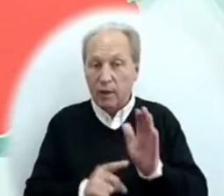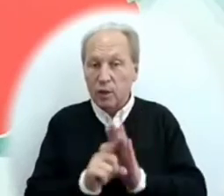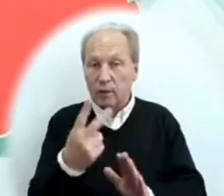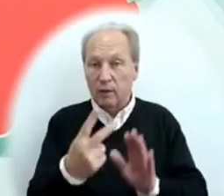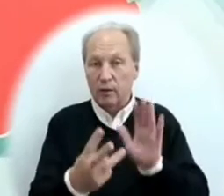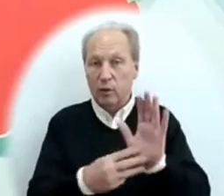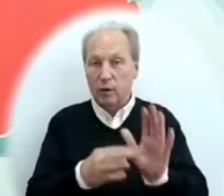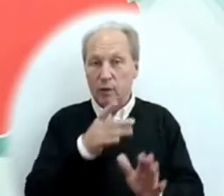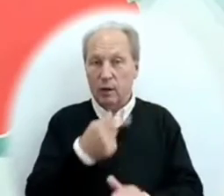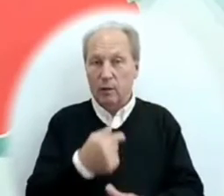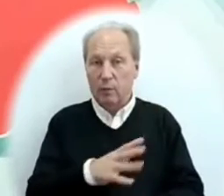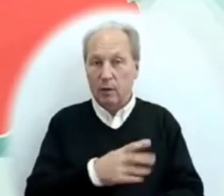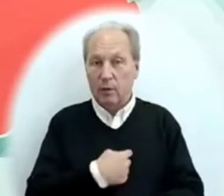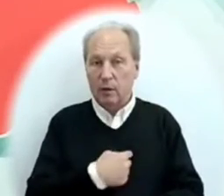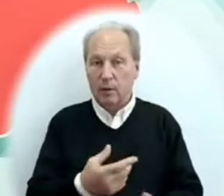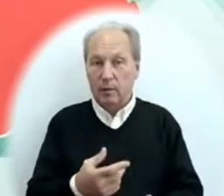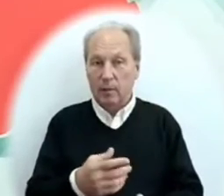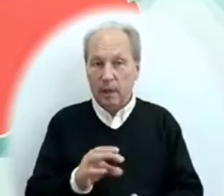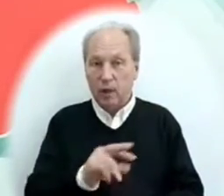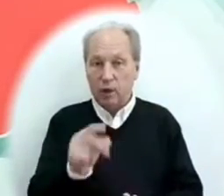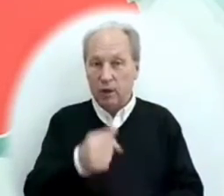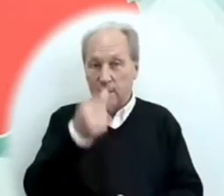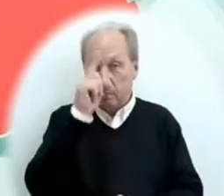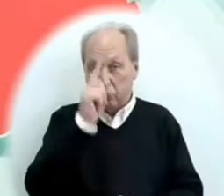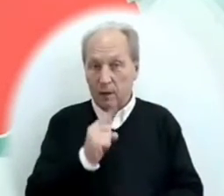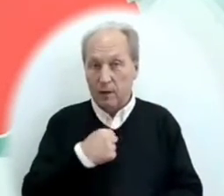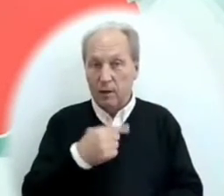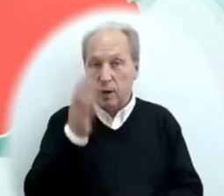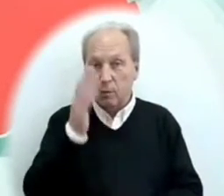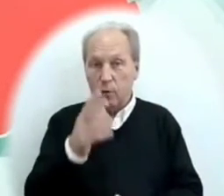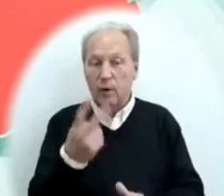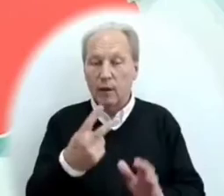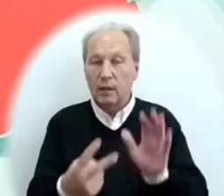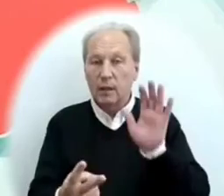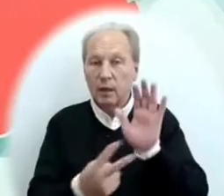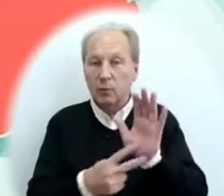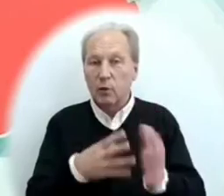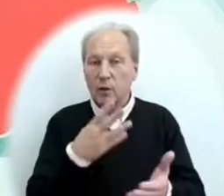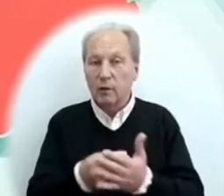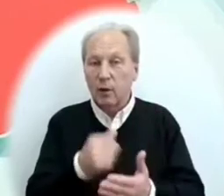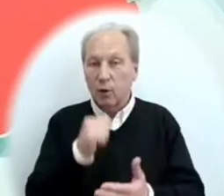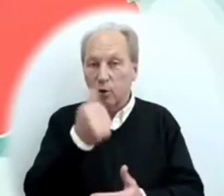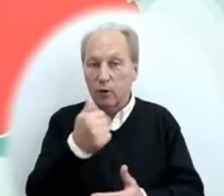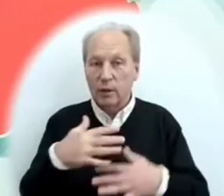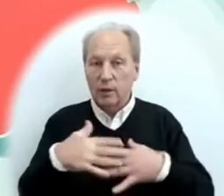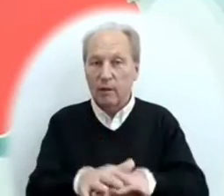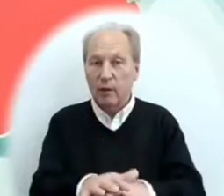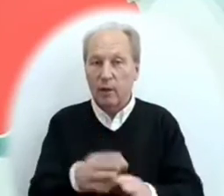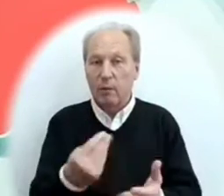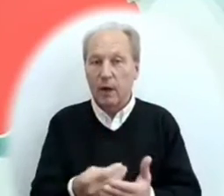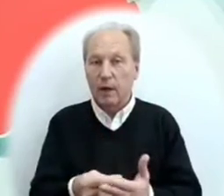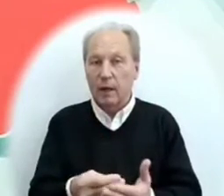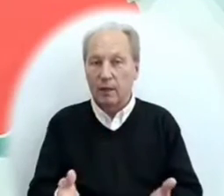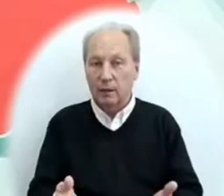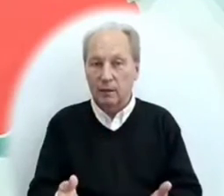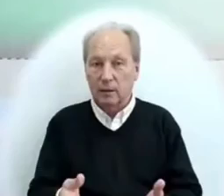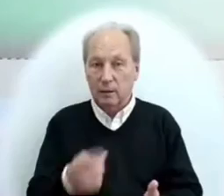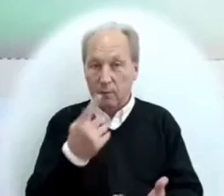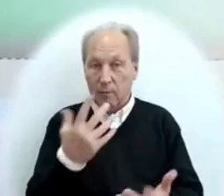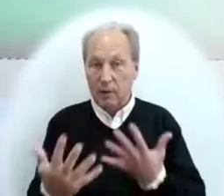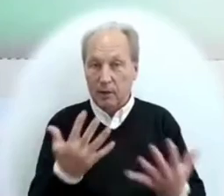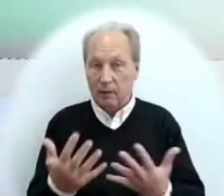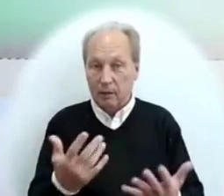и через месяц я буду праздновать 27-ю свою годовщину в сетевом маркетинге. Вы представляете, все... вы